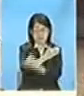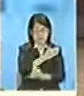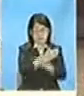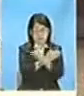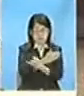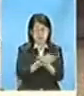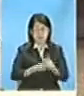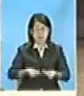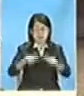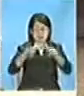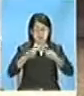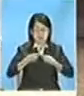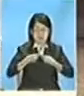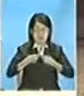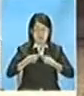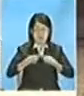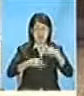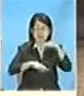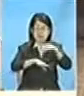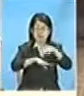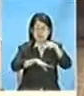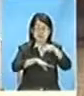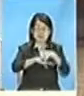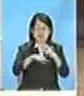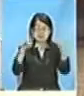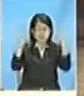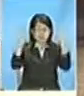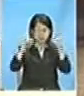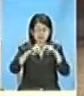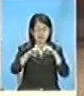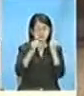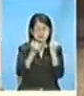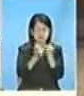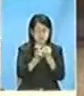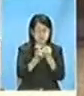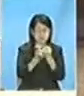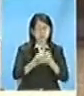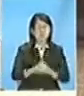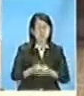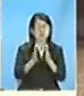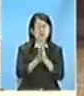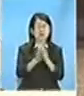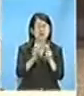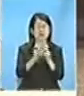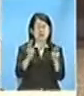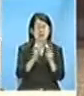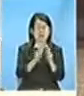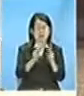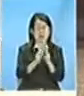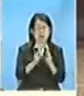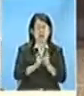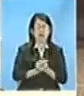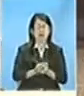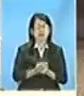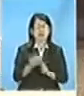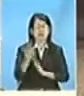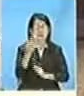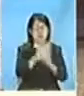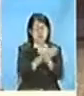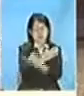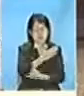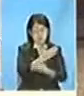จและวิชาชีพในเชียงใหม่ให้ดำรงตำแหน่งเป็นนายกสมาคมและกรรมการระดับประเทศรวมไปถึงระดับโลกด้ว